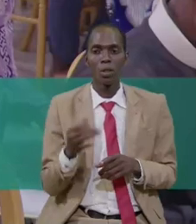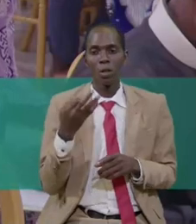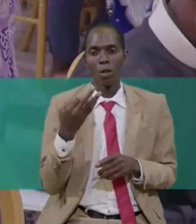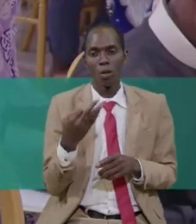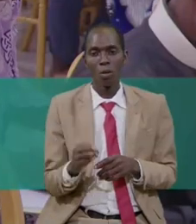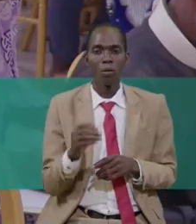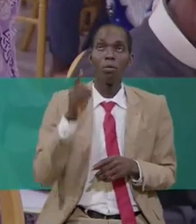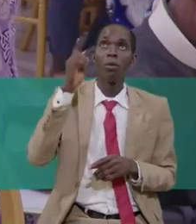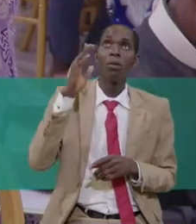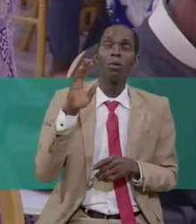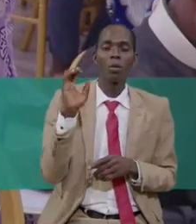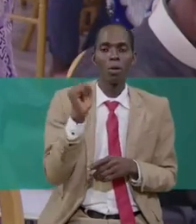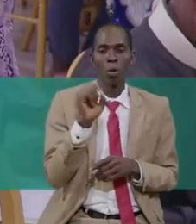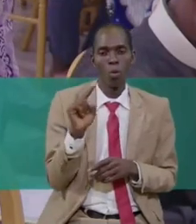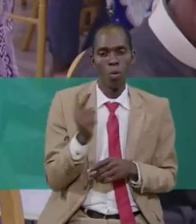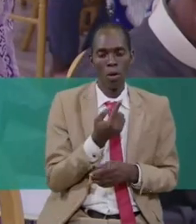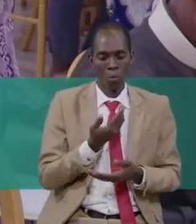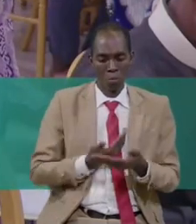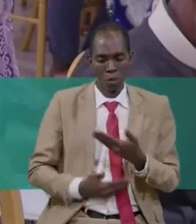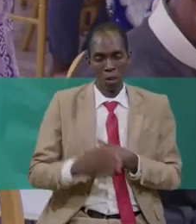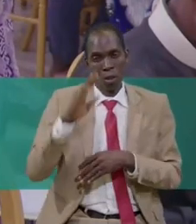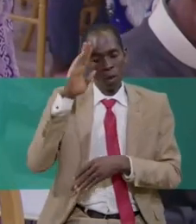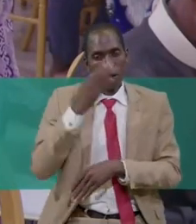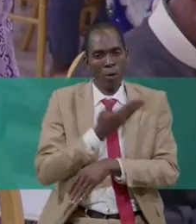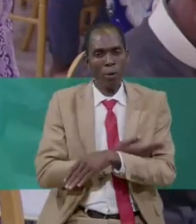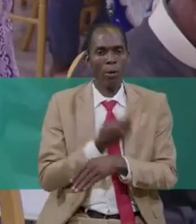allons voir Hébreux chapitre 1.